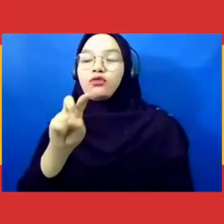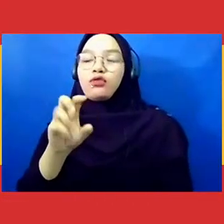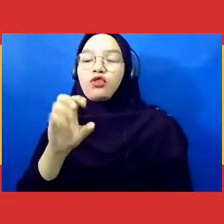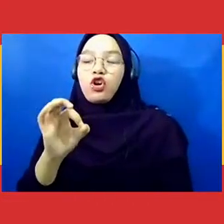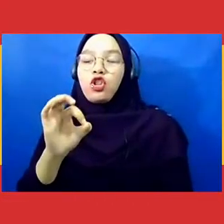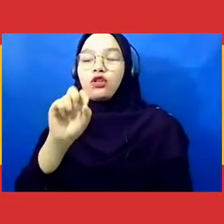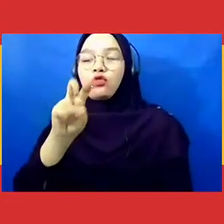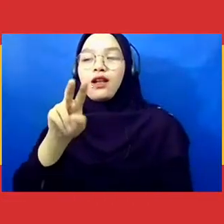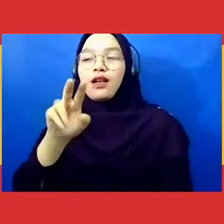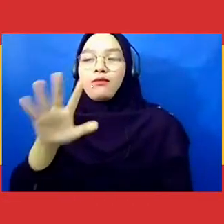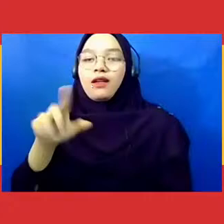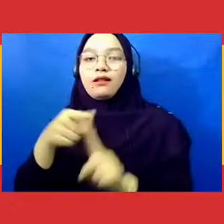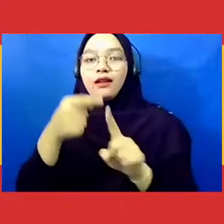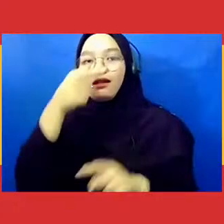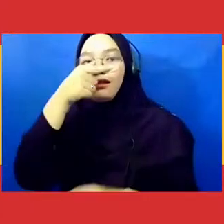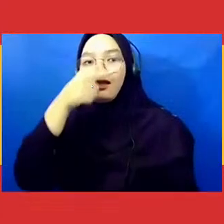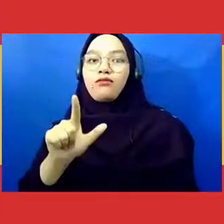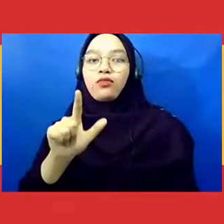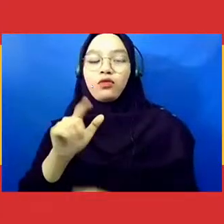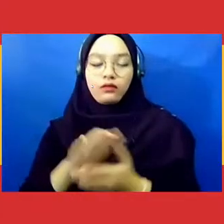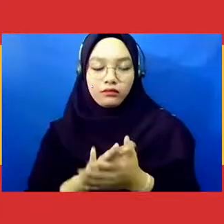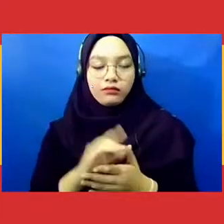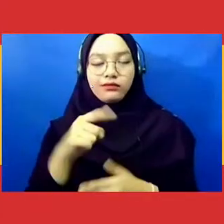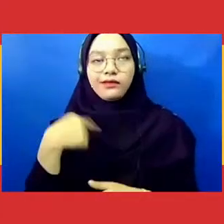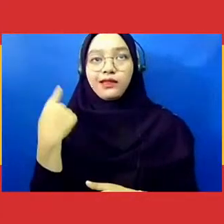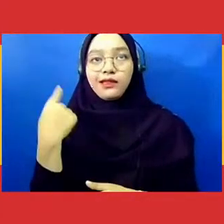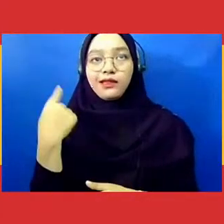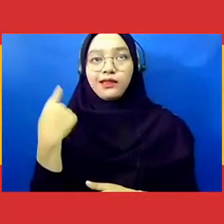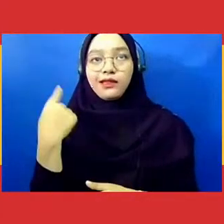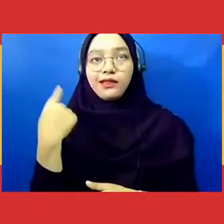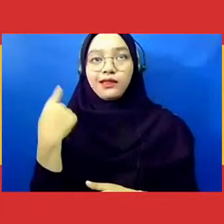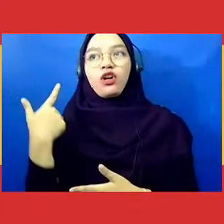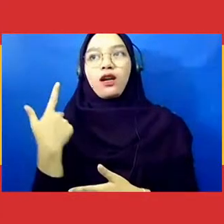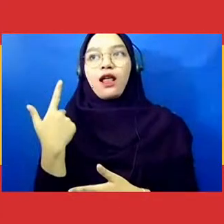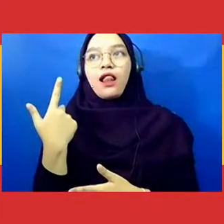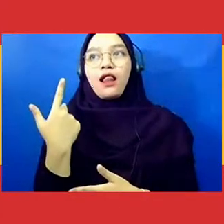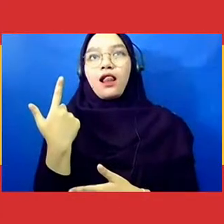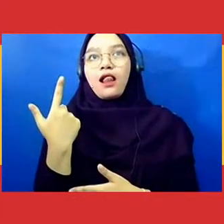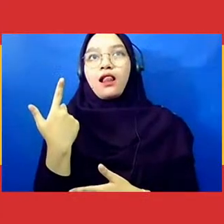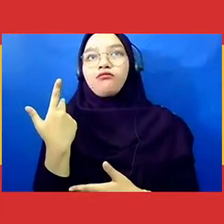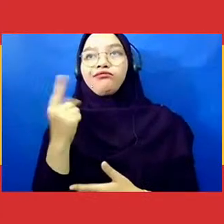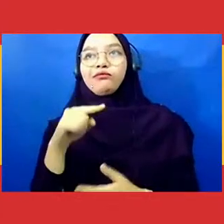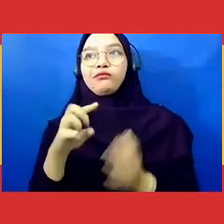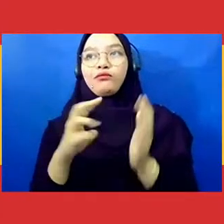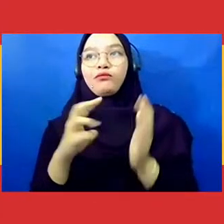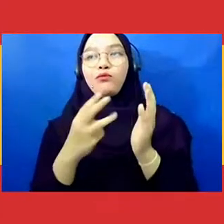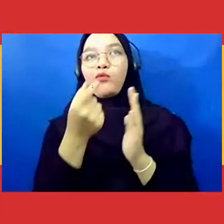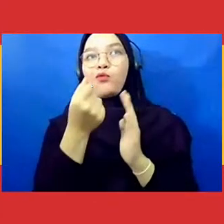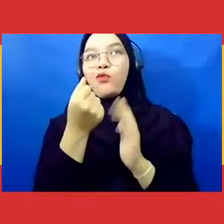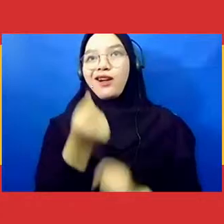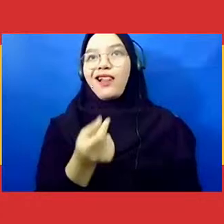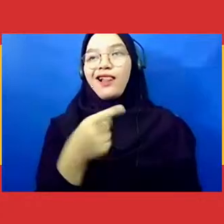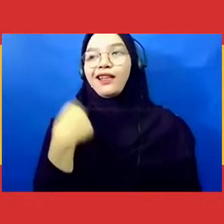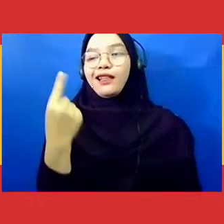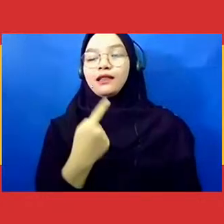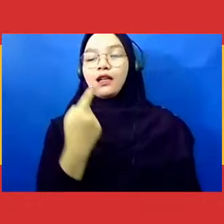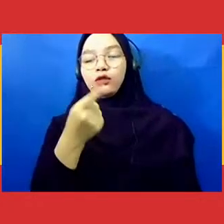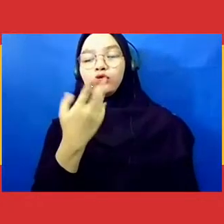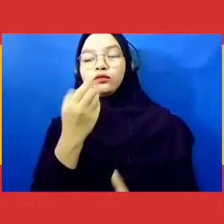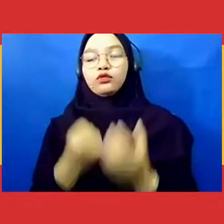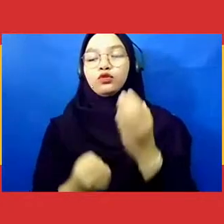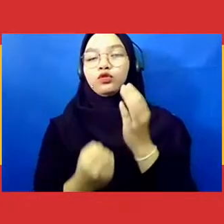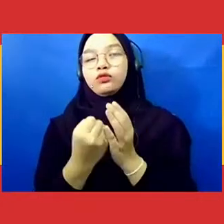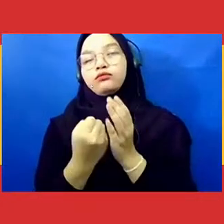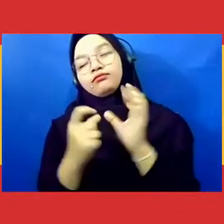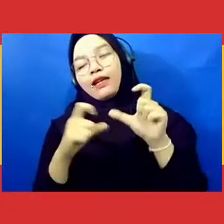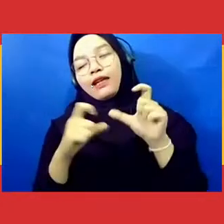tentu juga modalitas kita dalam proses pembangunan adalah sumber daya manusia yang tentunya juga mempunyai